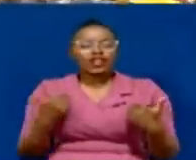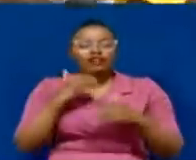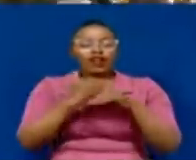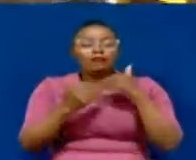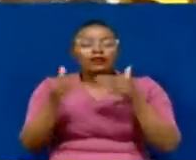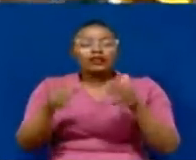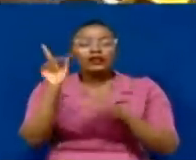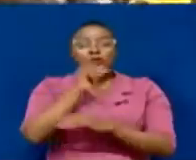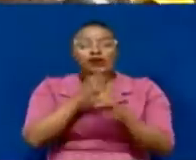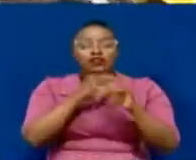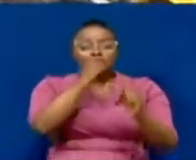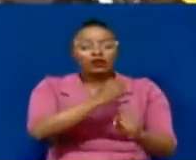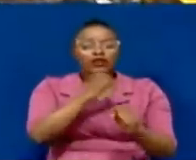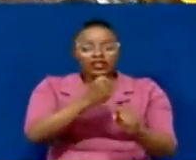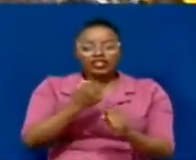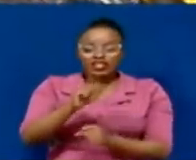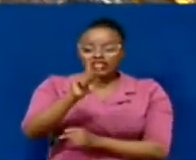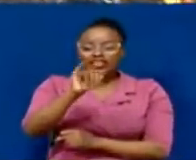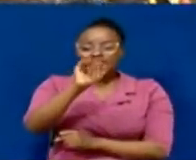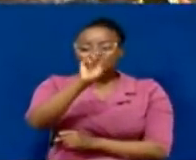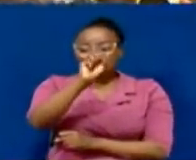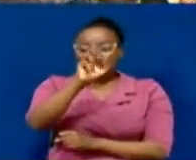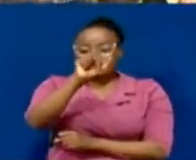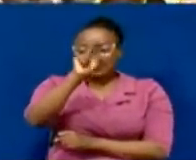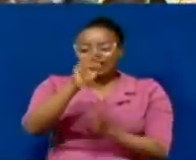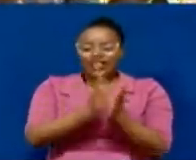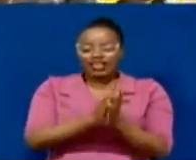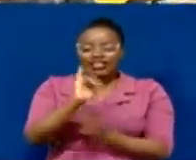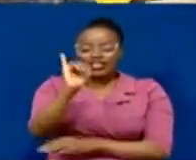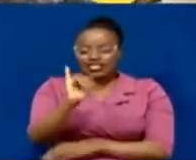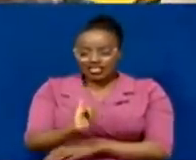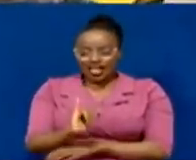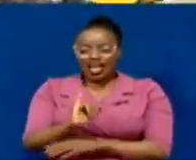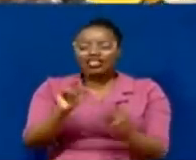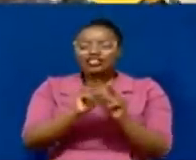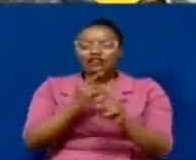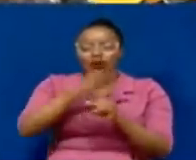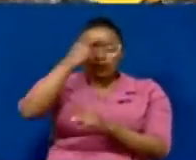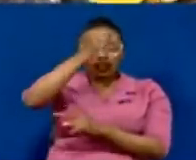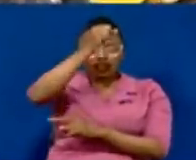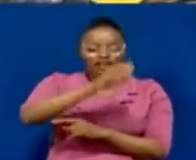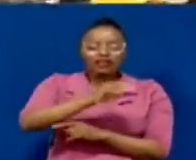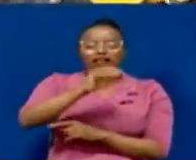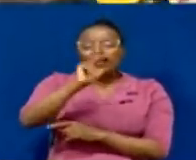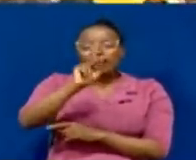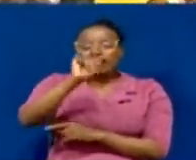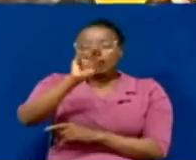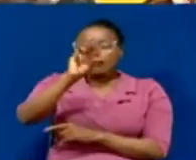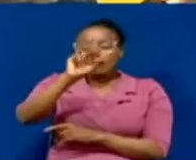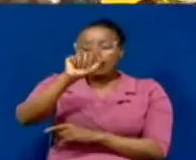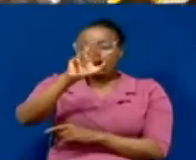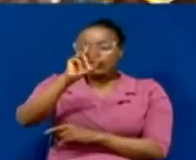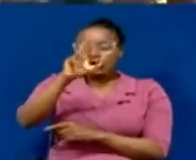tumejenga barabara kutoka Ngong, Kiserian, Esinya. Kutoka Kajiado, Imaroro, mpaka